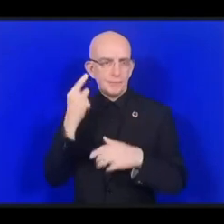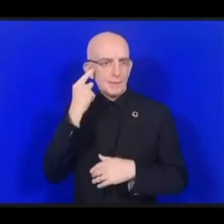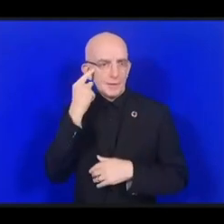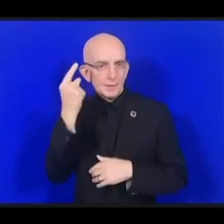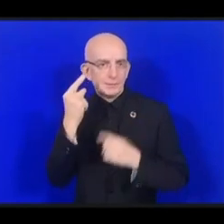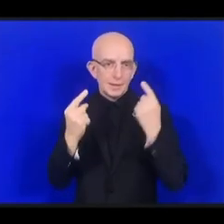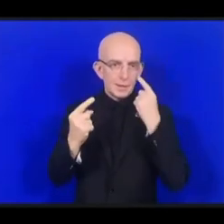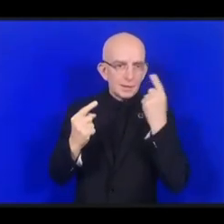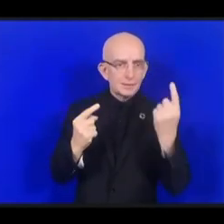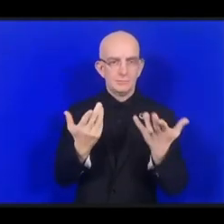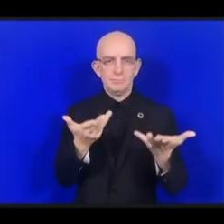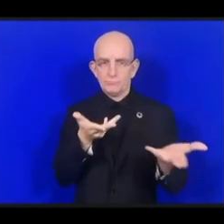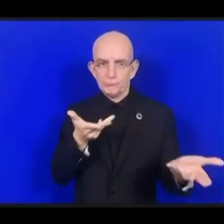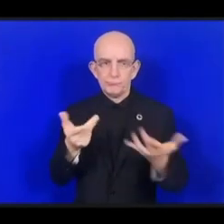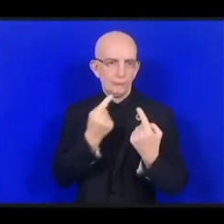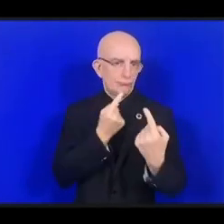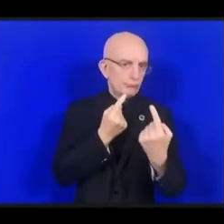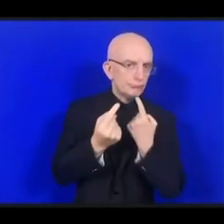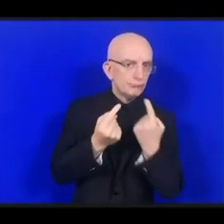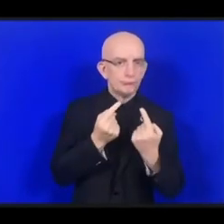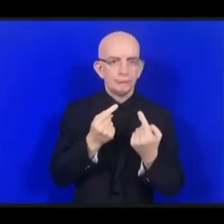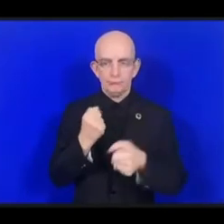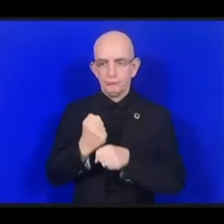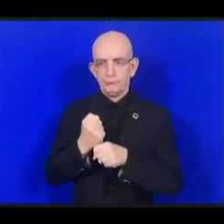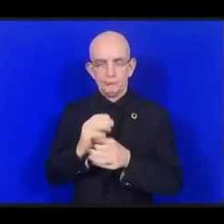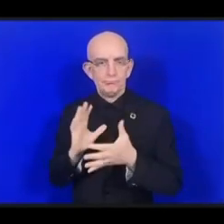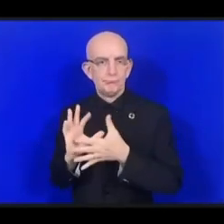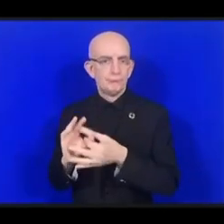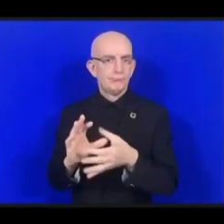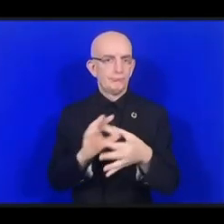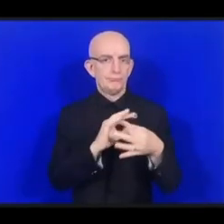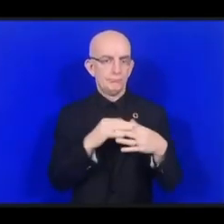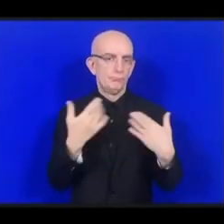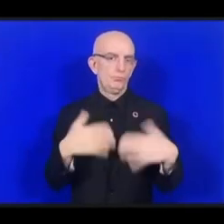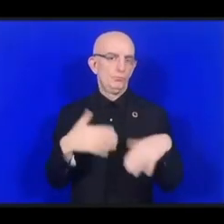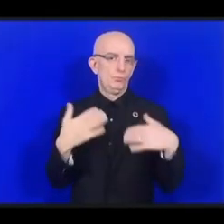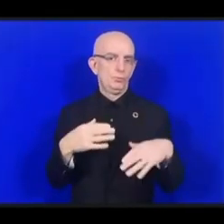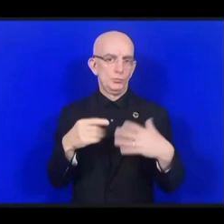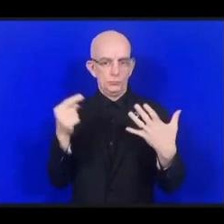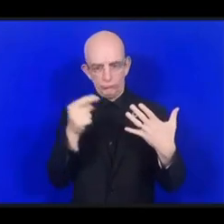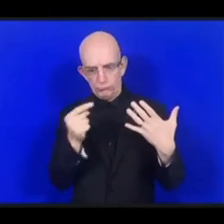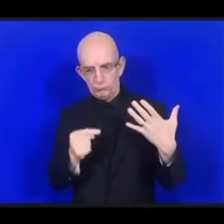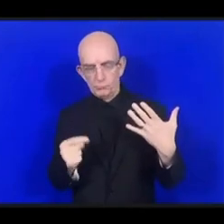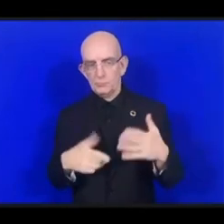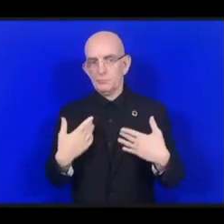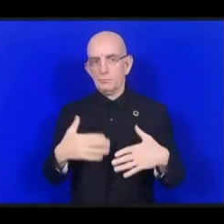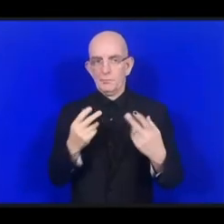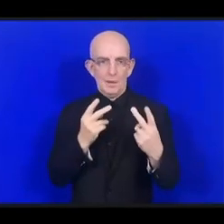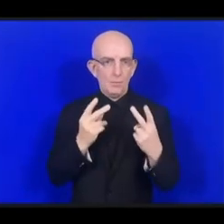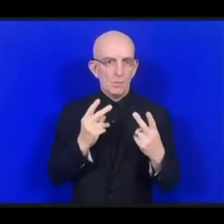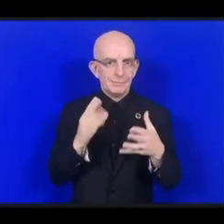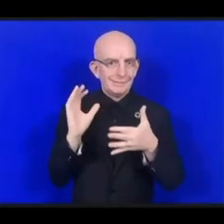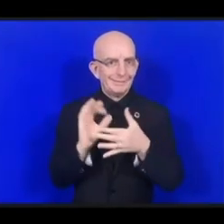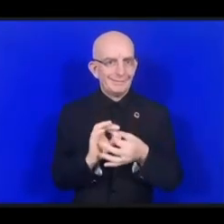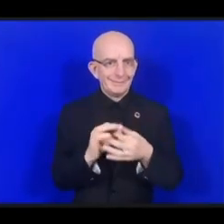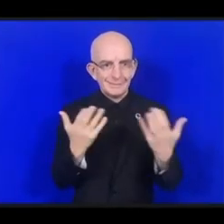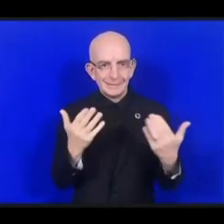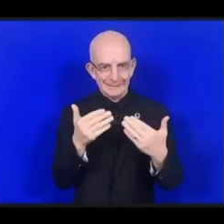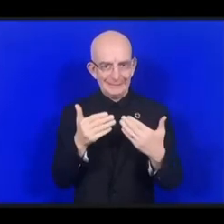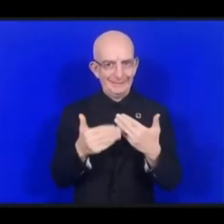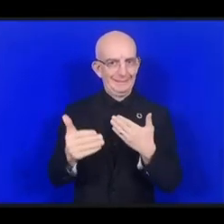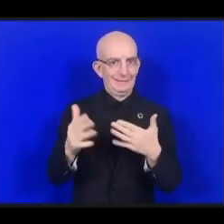な問題に関しましての議論ができましたAIに関しましてもそうです